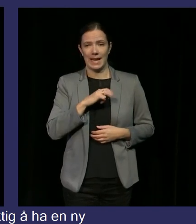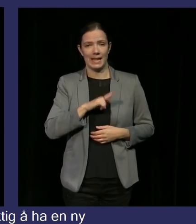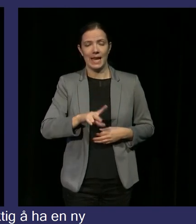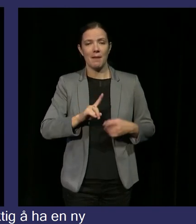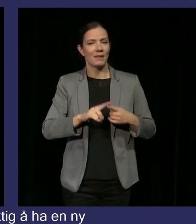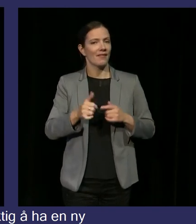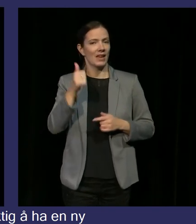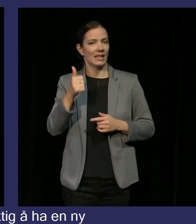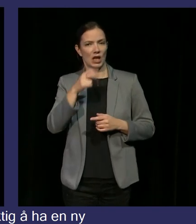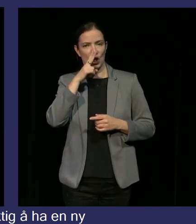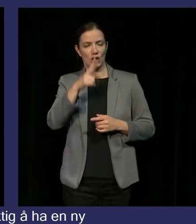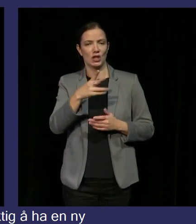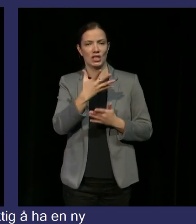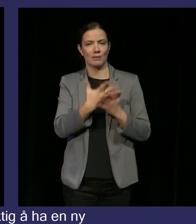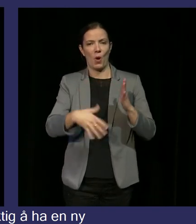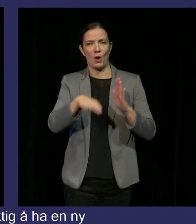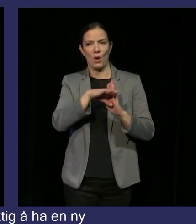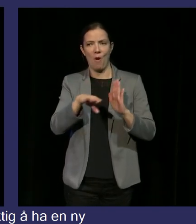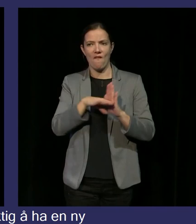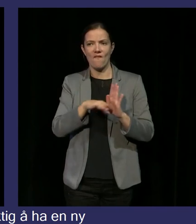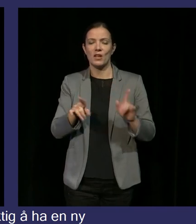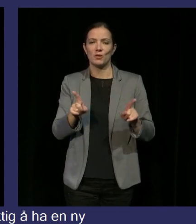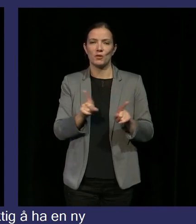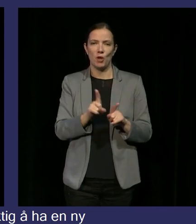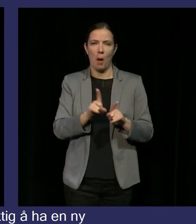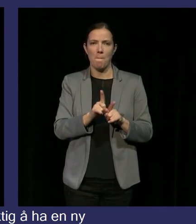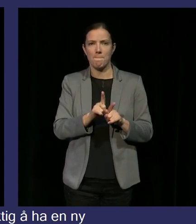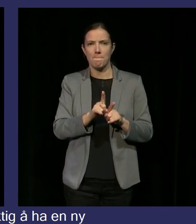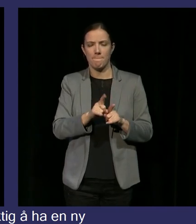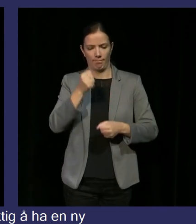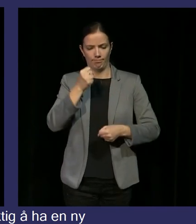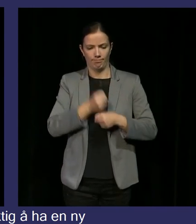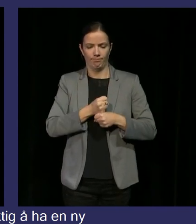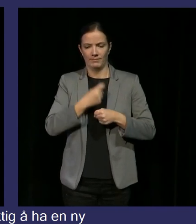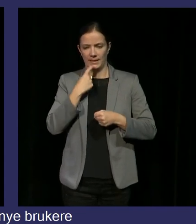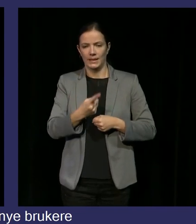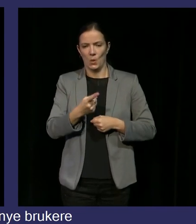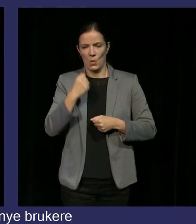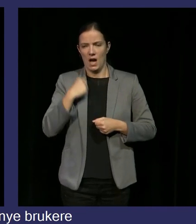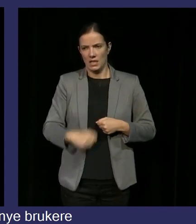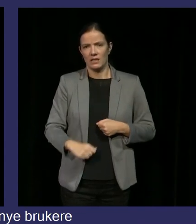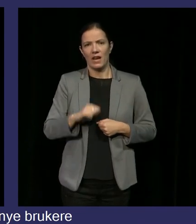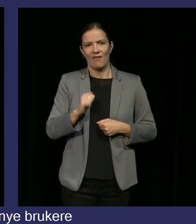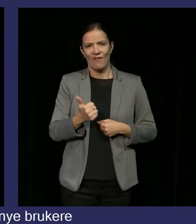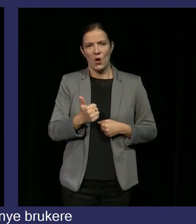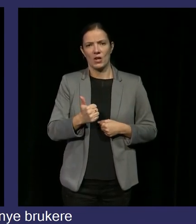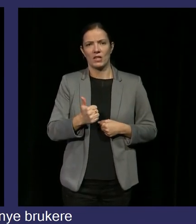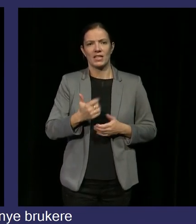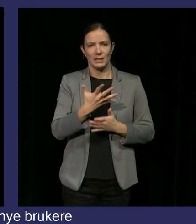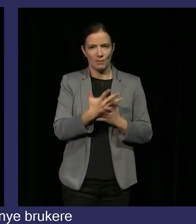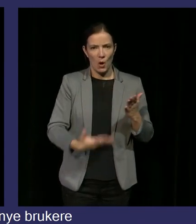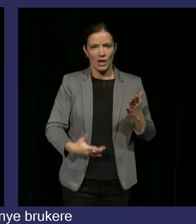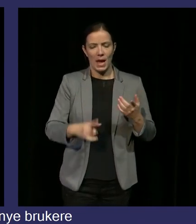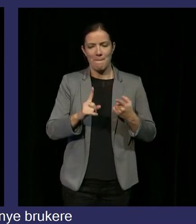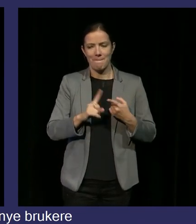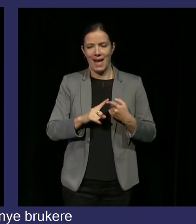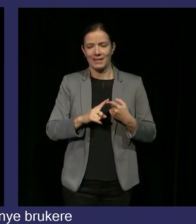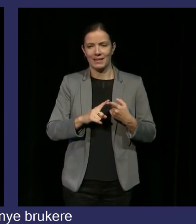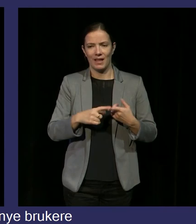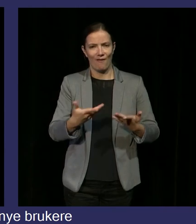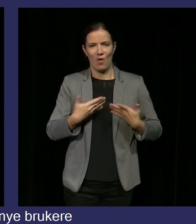ha en ny språklov som da konstaterer at det er et ansvar for det ulike språket, men du får ikke